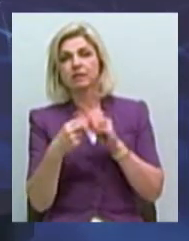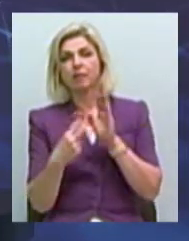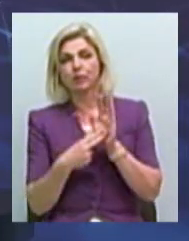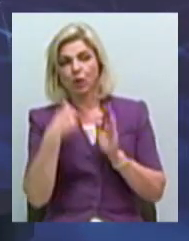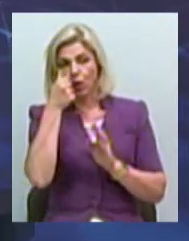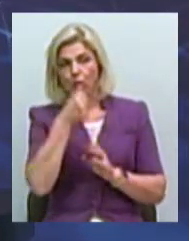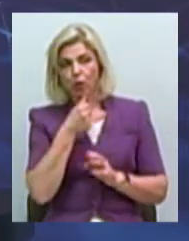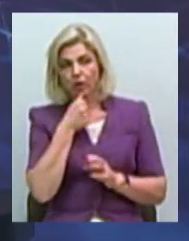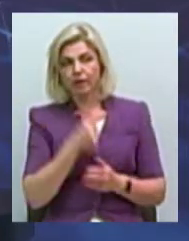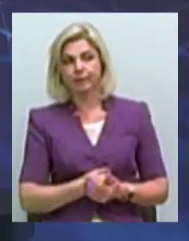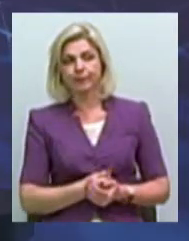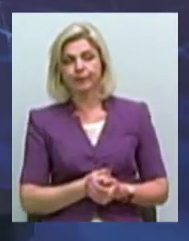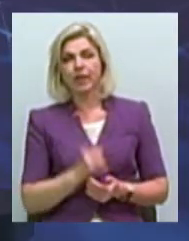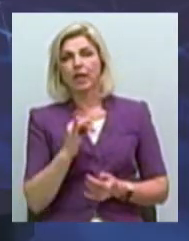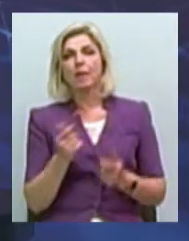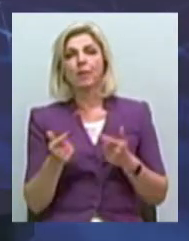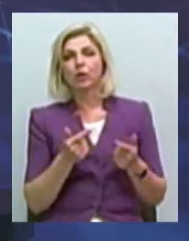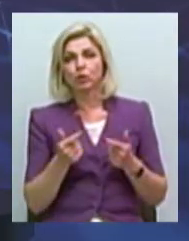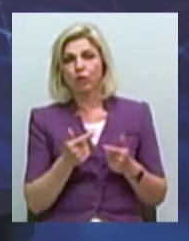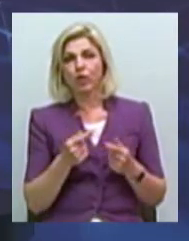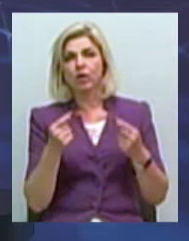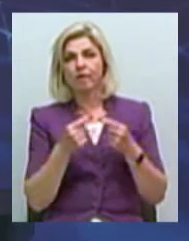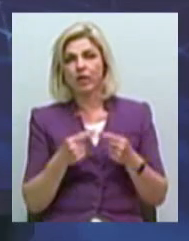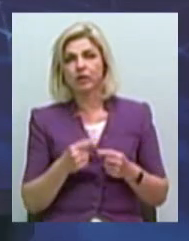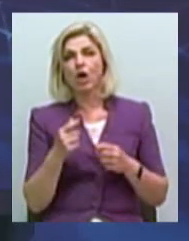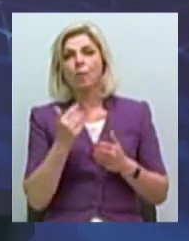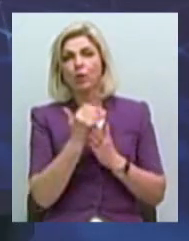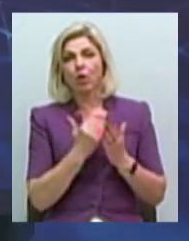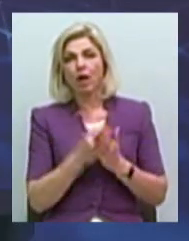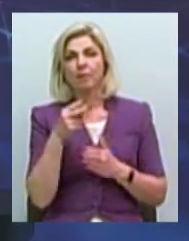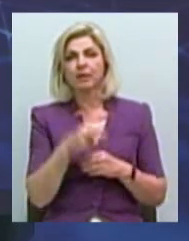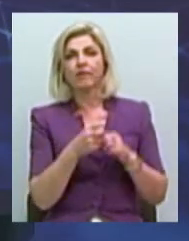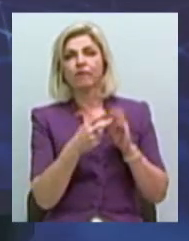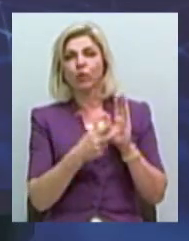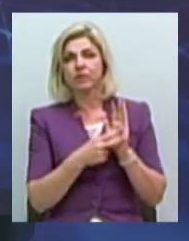2013-2017 роки та про підготовку відповідної програми на